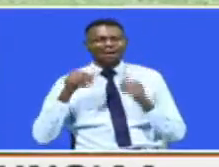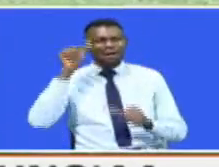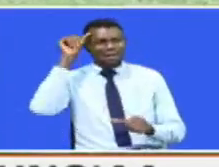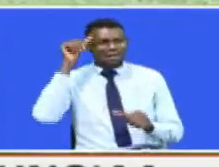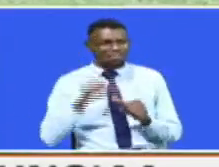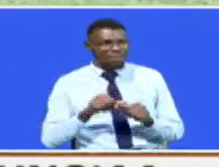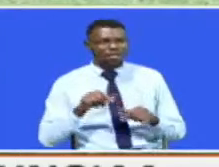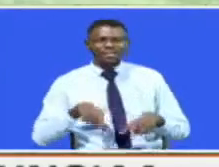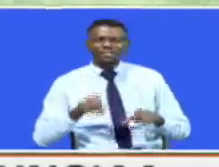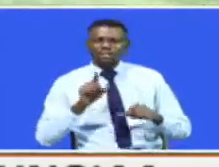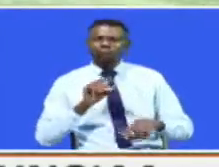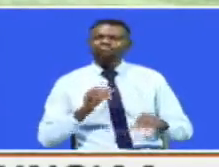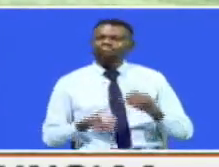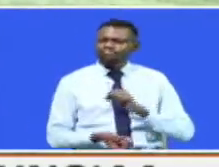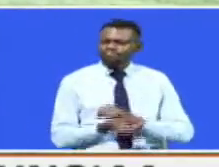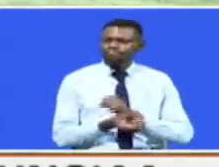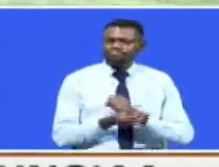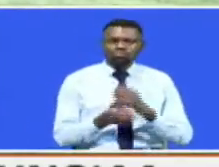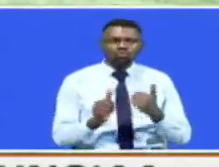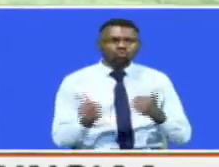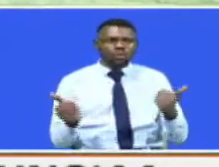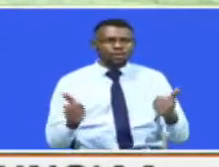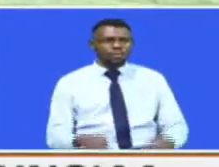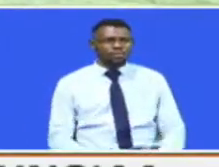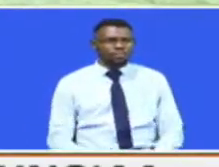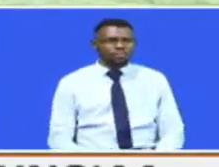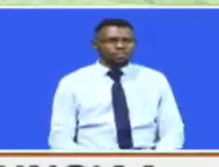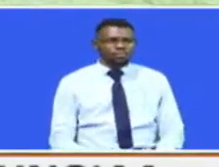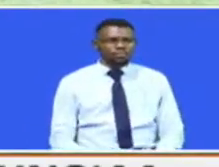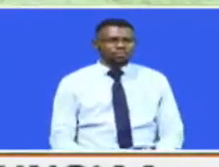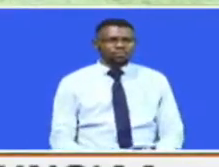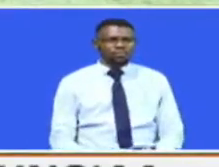mengi kuhusu siku hii. It became a sovereign country.